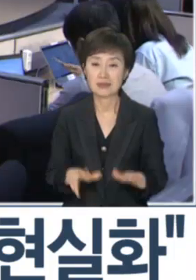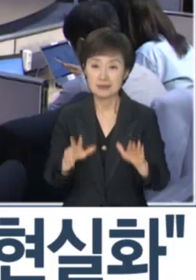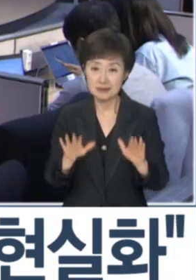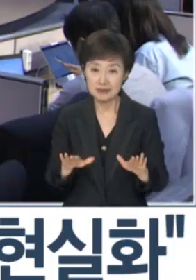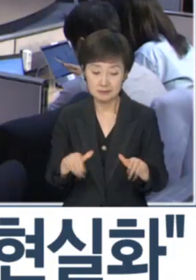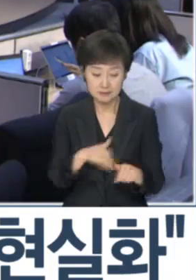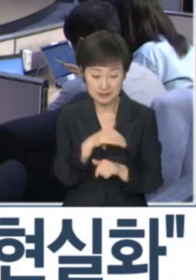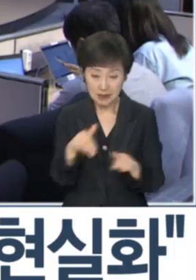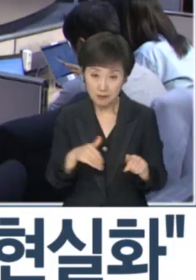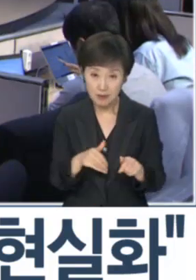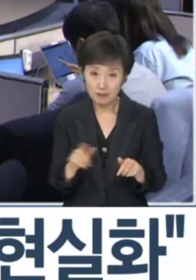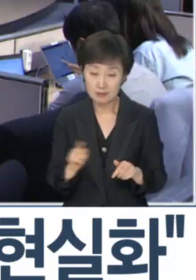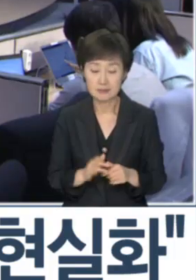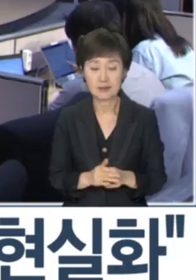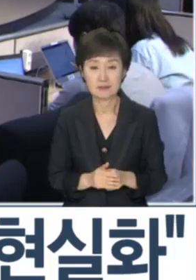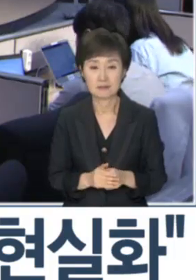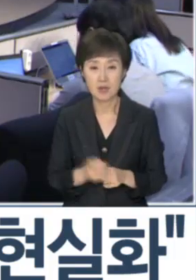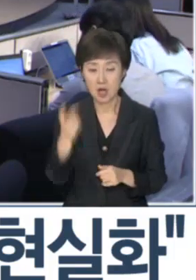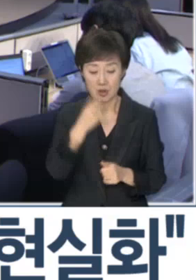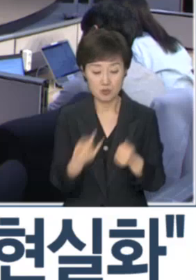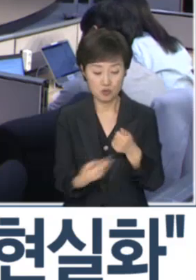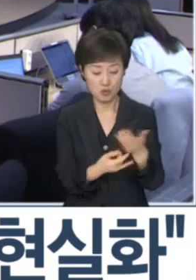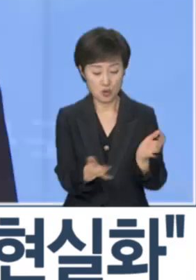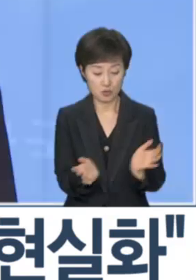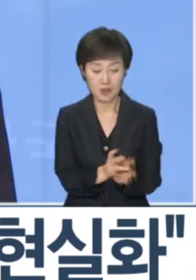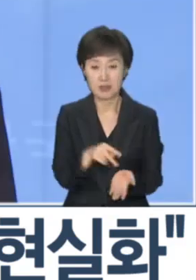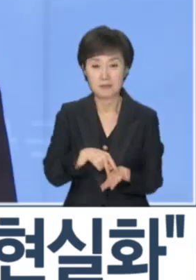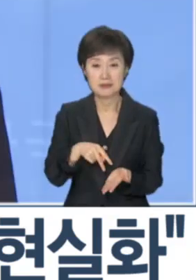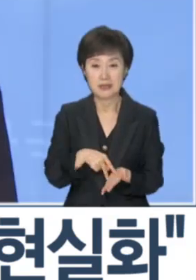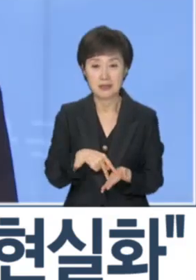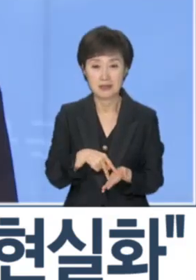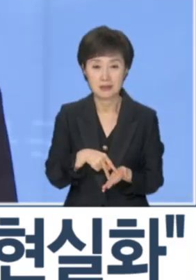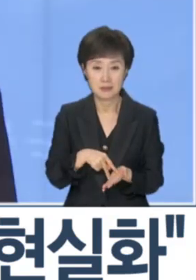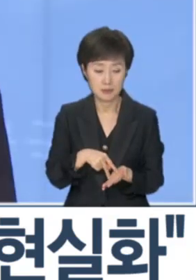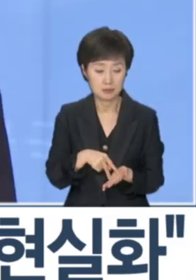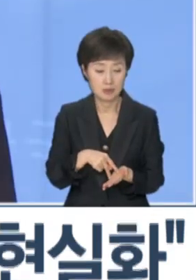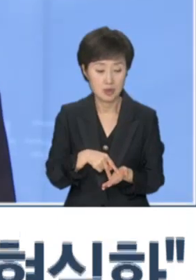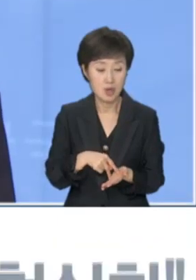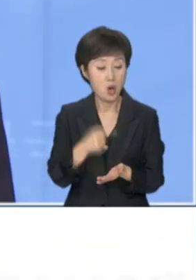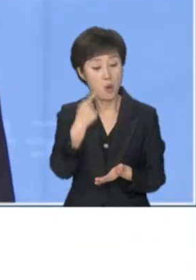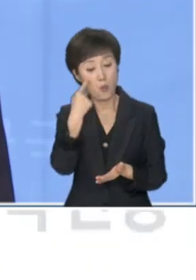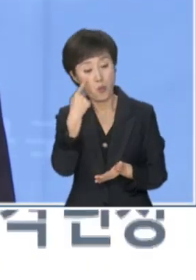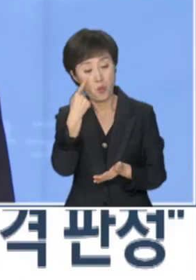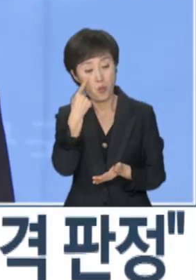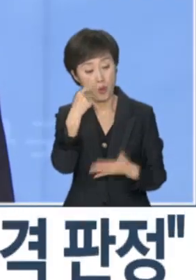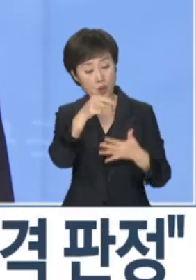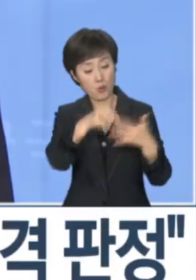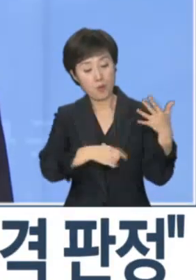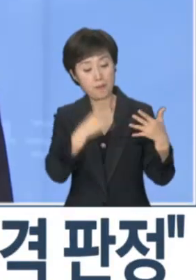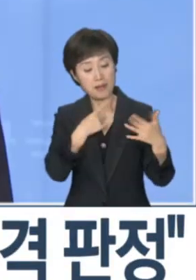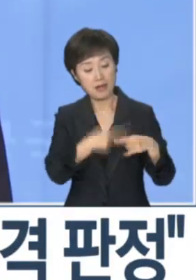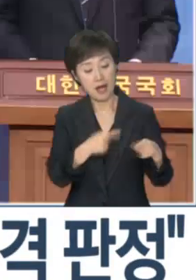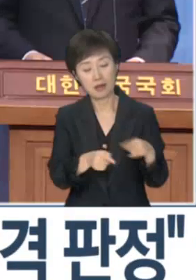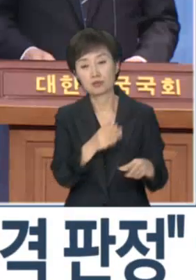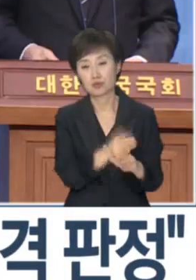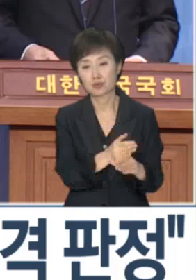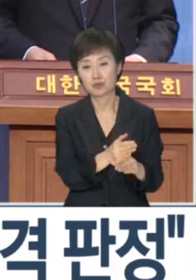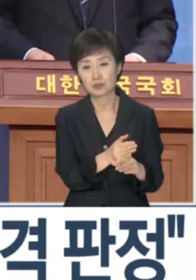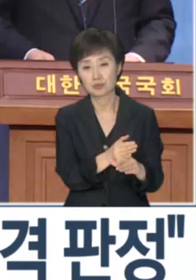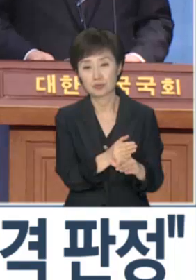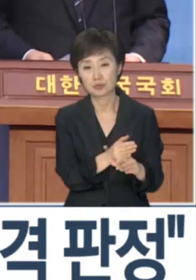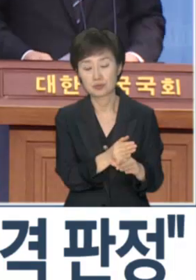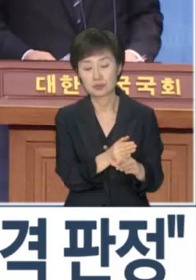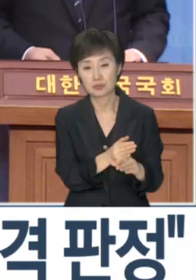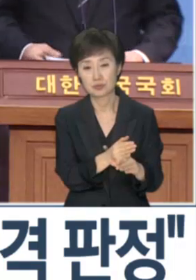현재로서는 검증위는 계량적, 정량적 어떤 검증 차원에서 하는 거기 때문에 이게